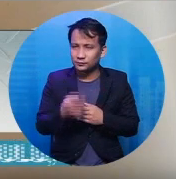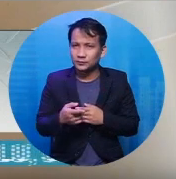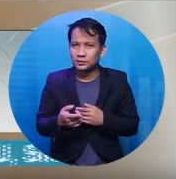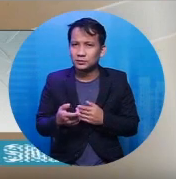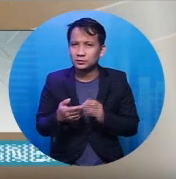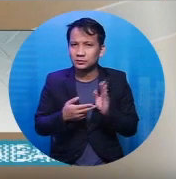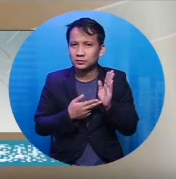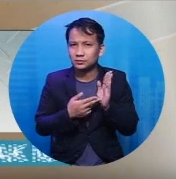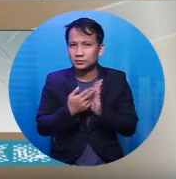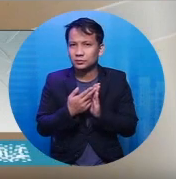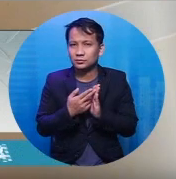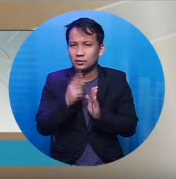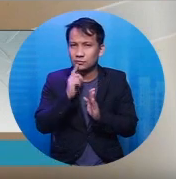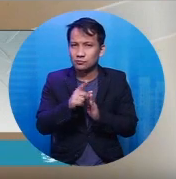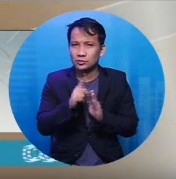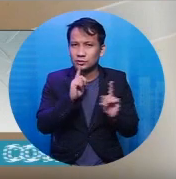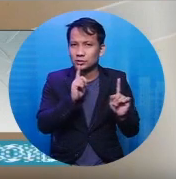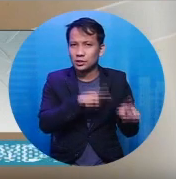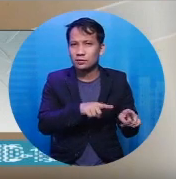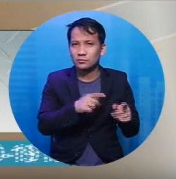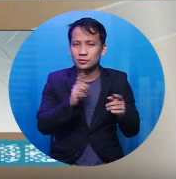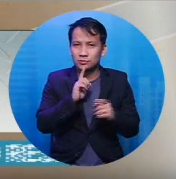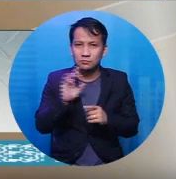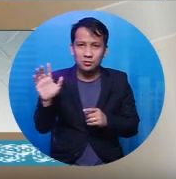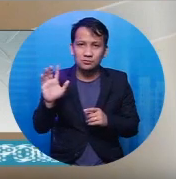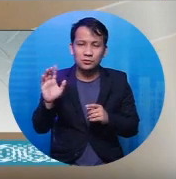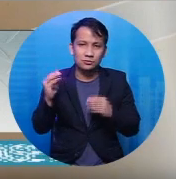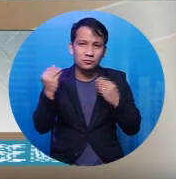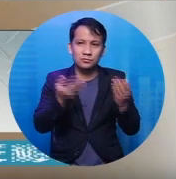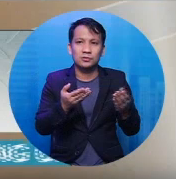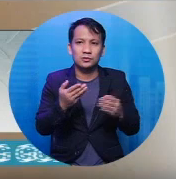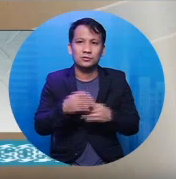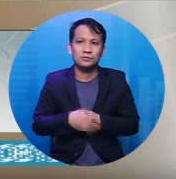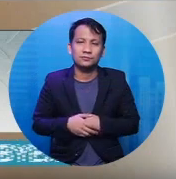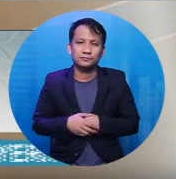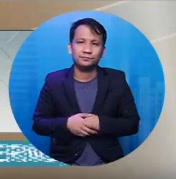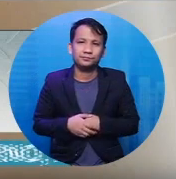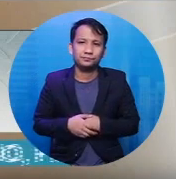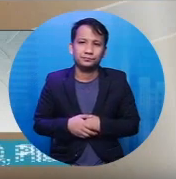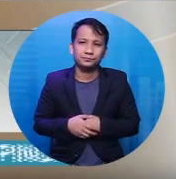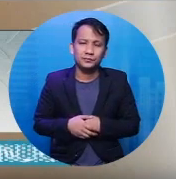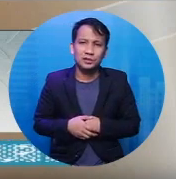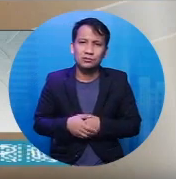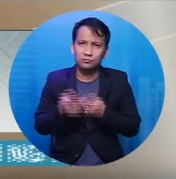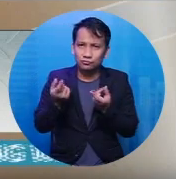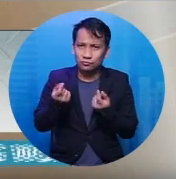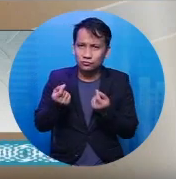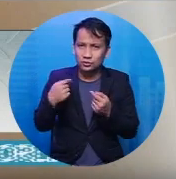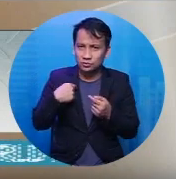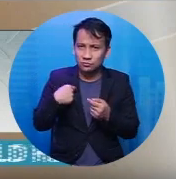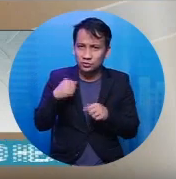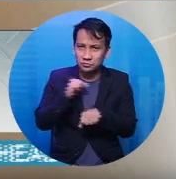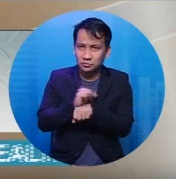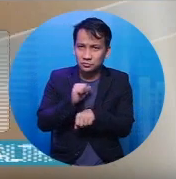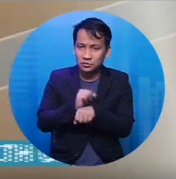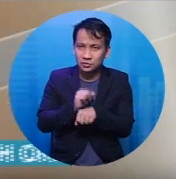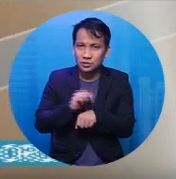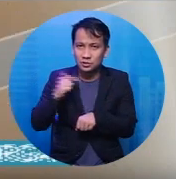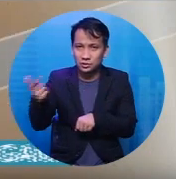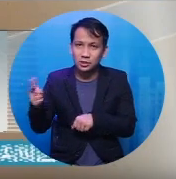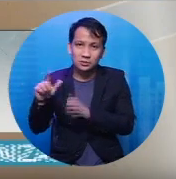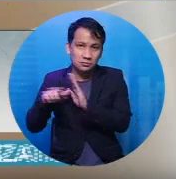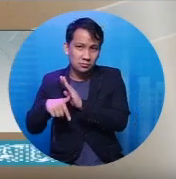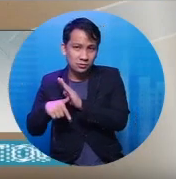para matupad yung kanyang pangako. Okay sa inyo? Thank you, Idol. Okay, so hayaan nyo muna kaming gawin namin trabaho, saka na kayo